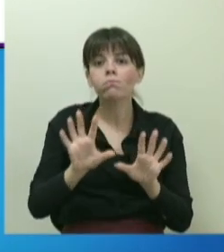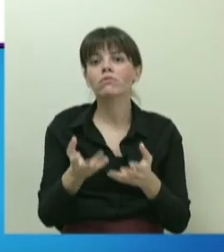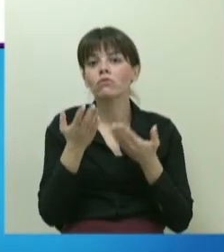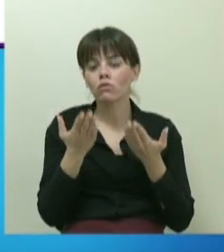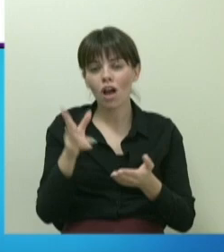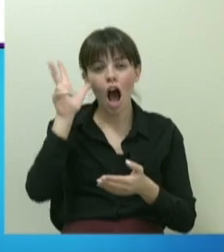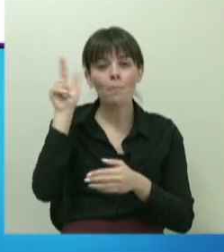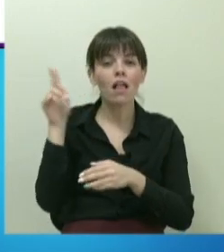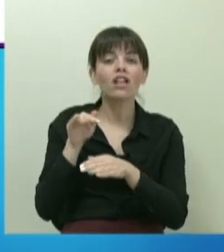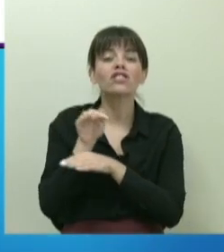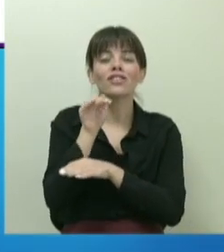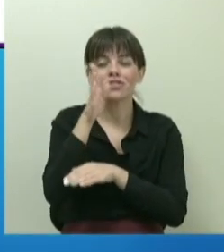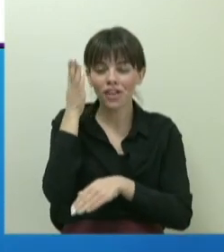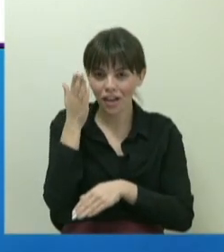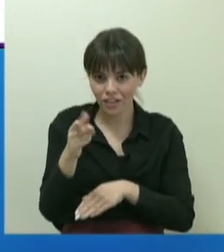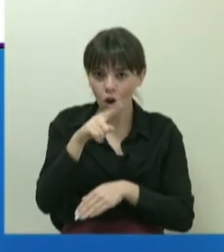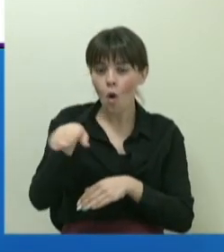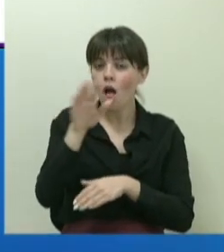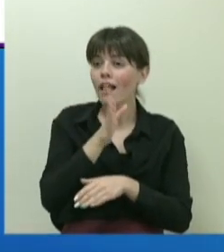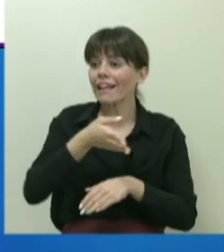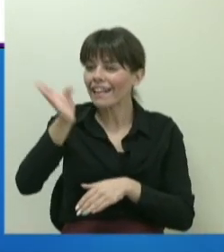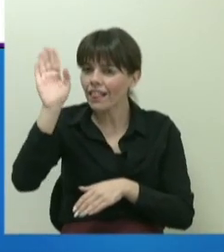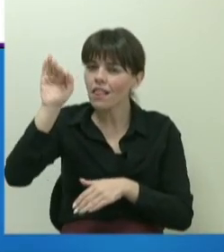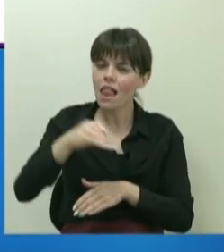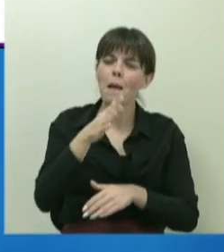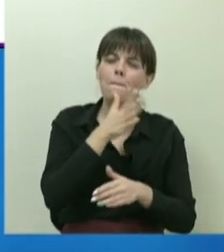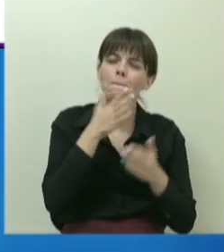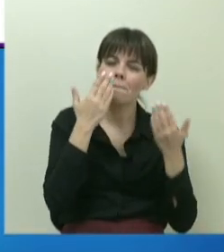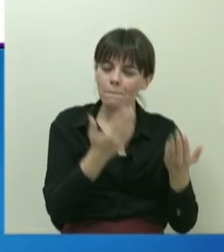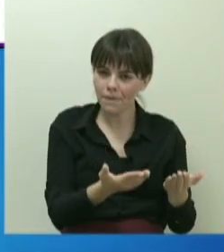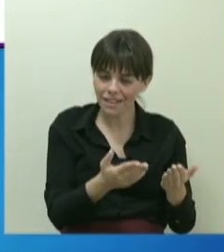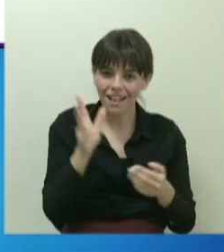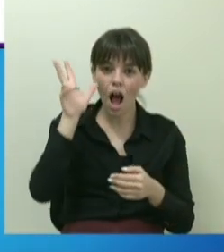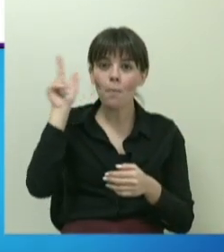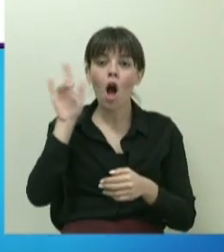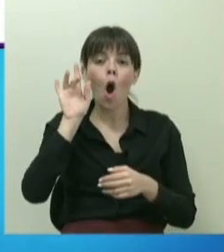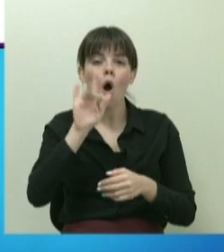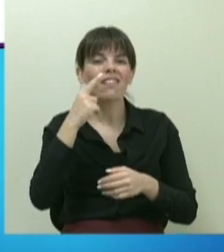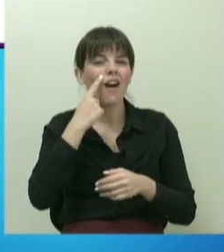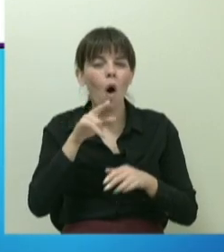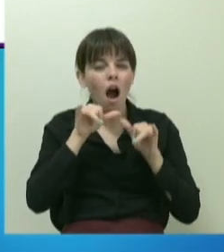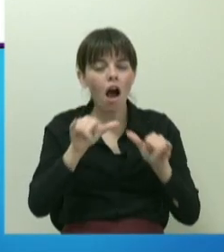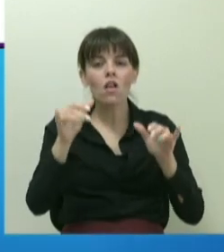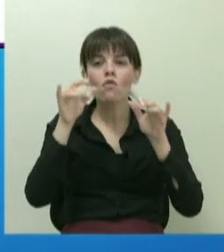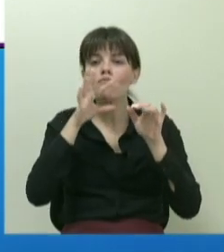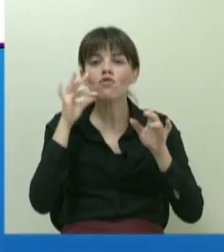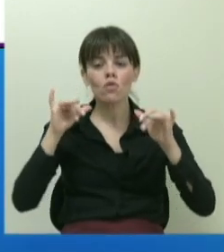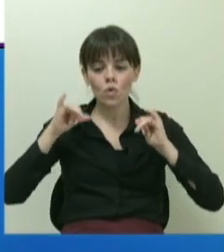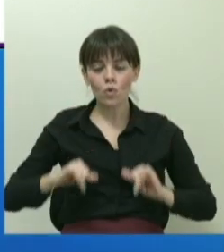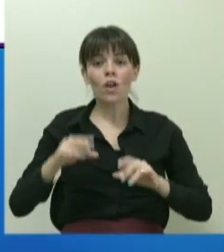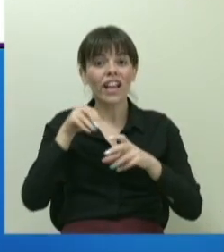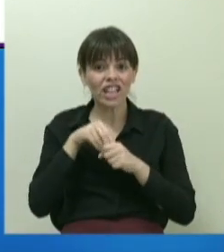Amerika'da yaşayanlar ya da oraya gidip gelenler bilir, Amerikan orta sınıfı aynı refah için iki kat